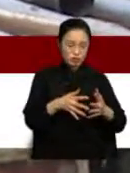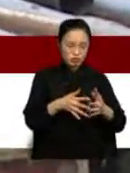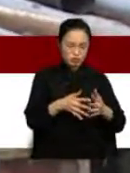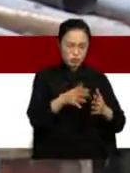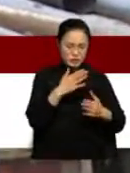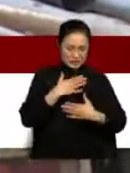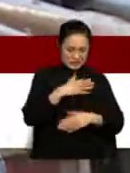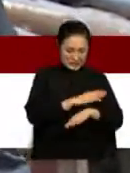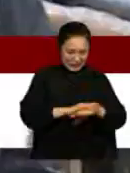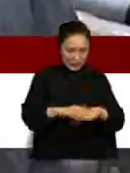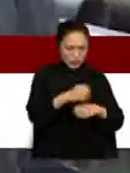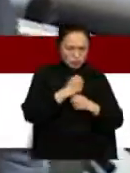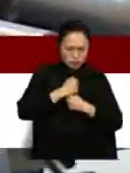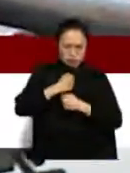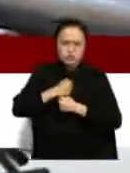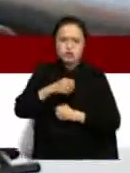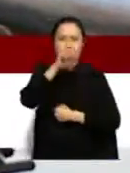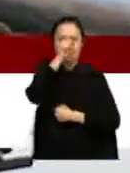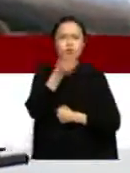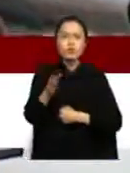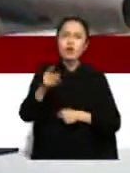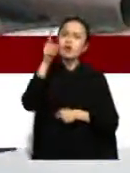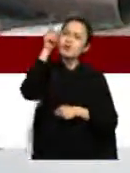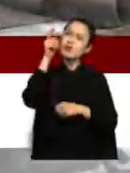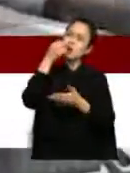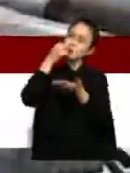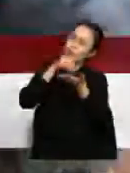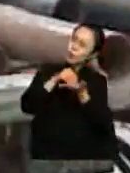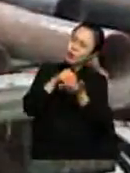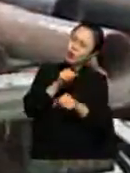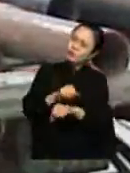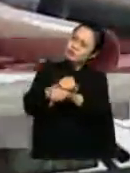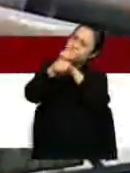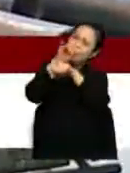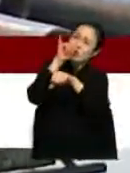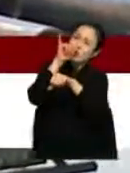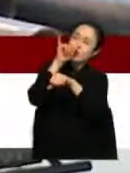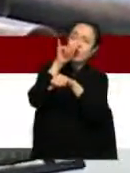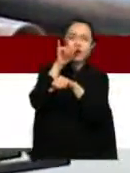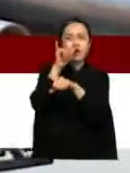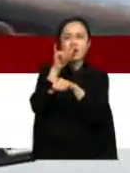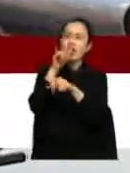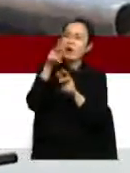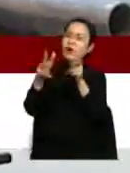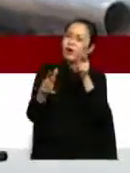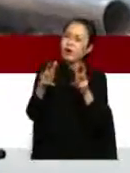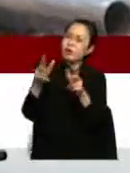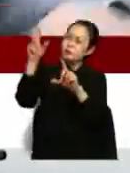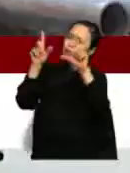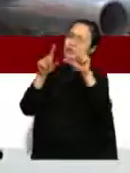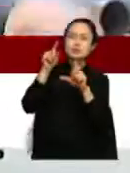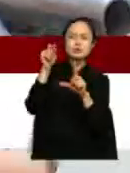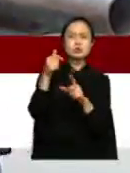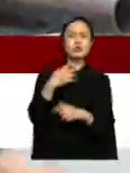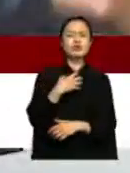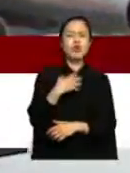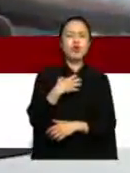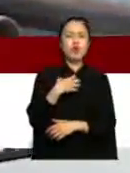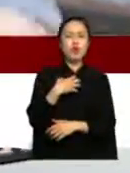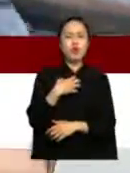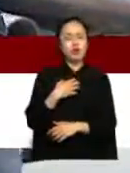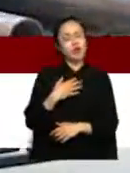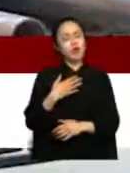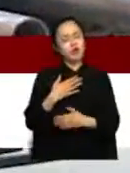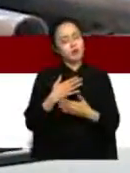하는 말이에요. 다리 이렇게 뭐가 떨어질까 봐 불안하다니까. 위에 뭐가 좀 이렇게 좀 보강이 돼가지고 다른 사람 좀 괜찮게 이제